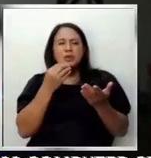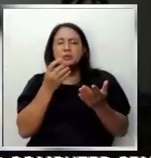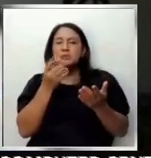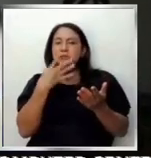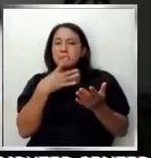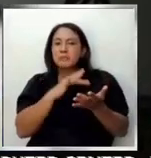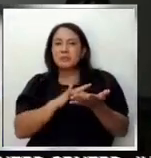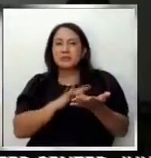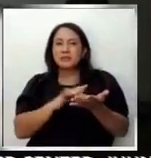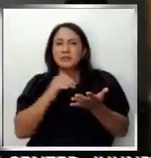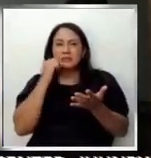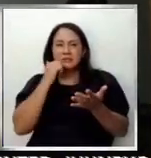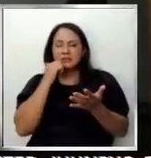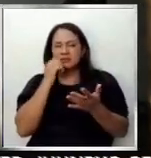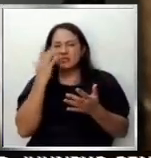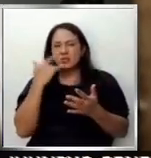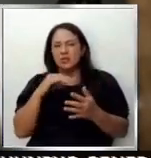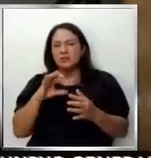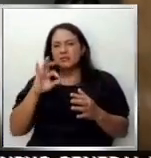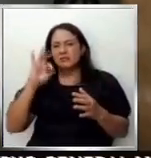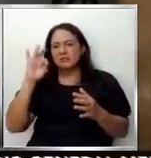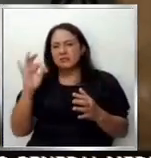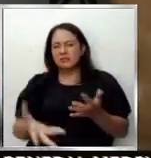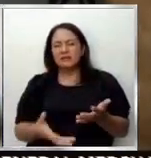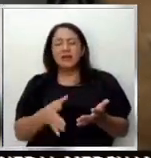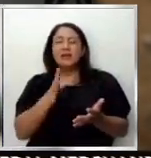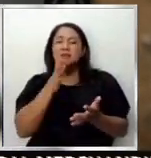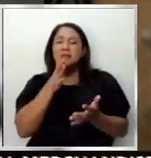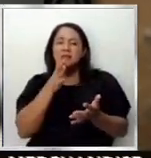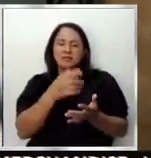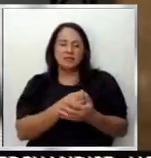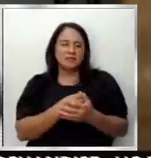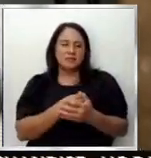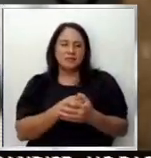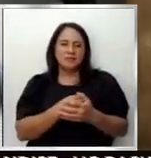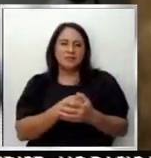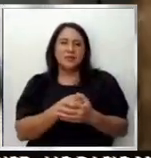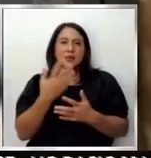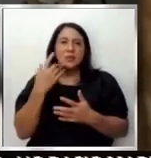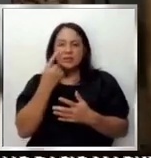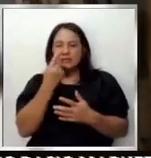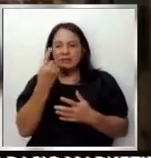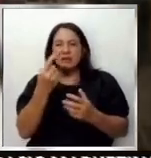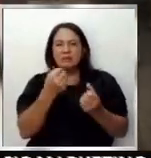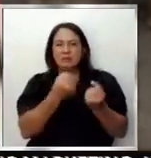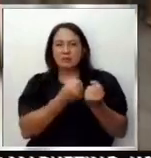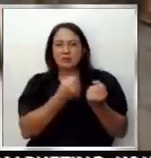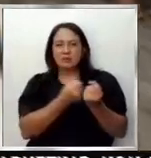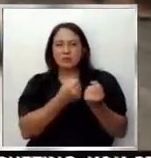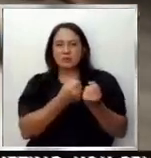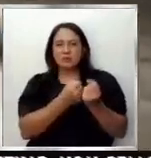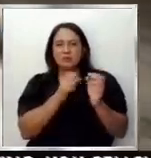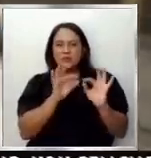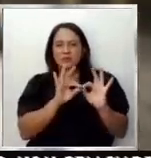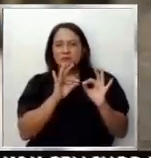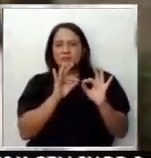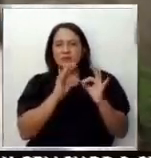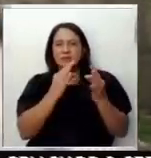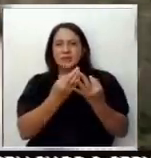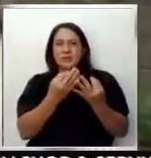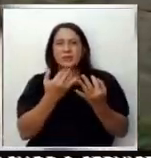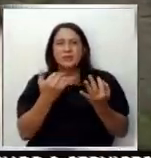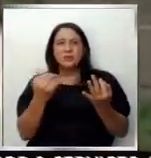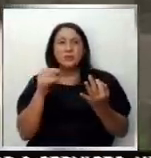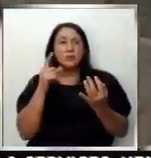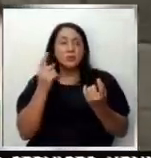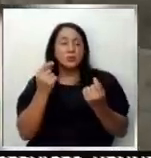doktor dahil walang pantustos ang inang si Maribel na mag-isang nagtataguyod sa kanyang pamilya. Kaya si Maribel